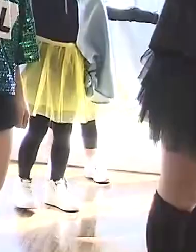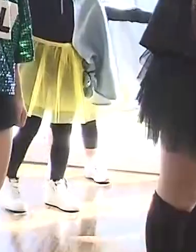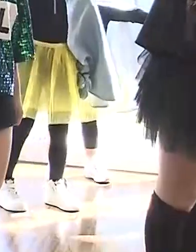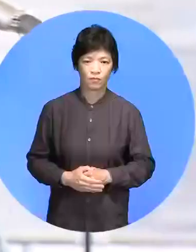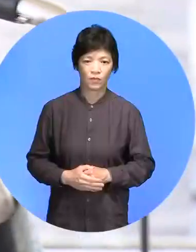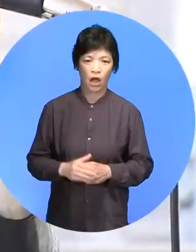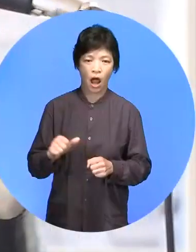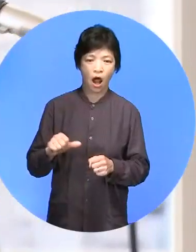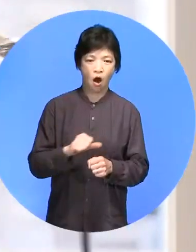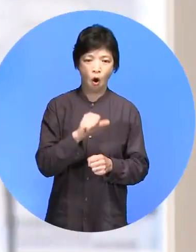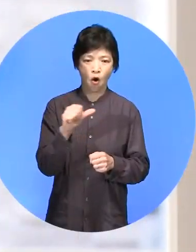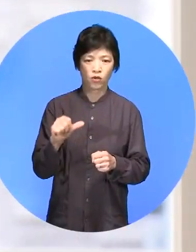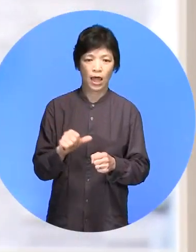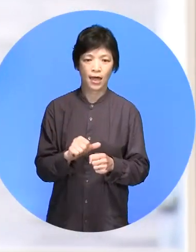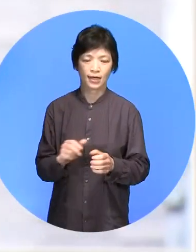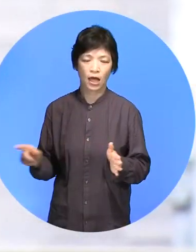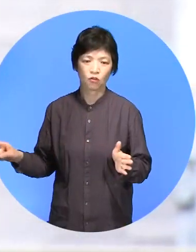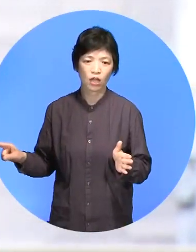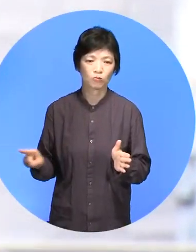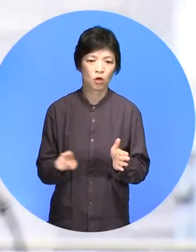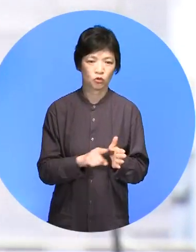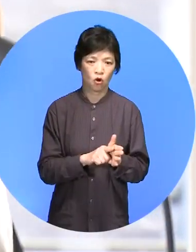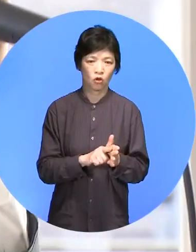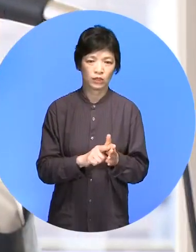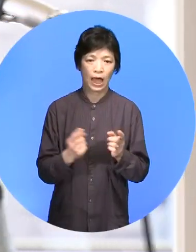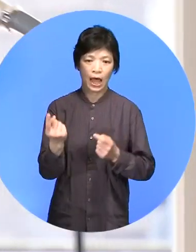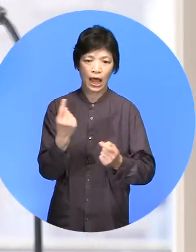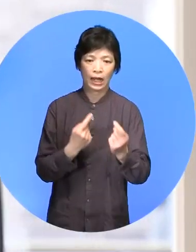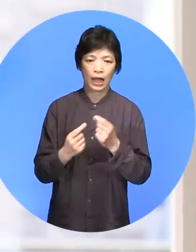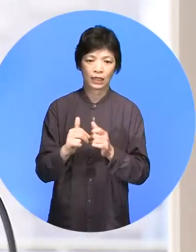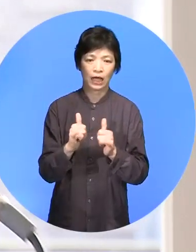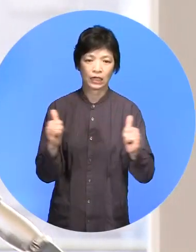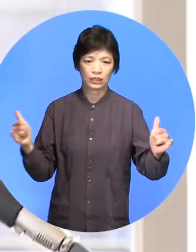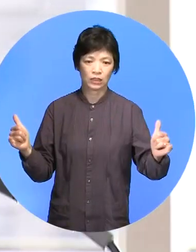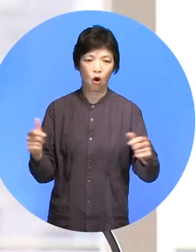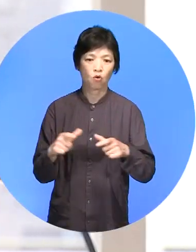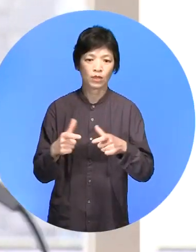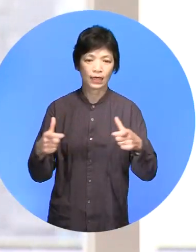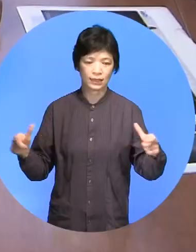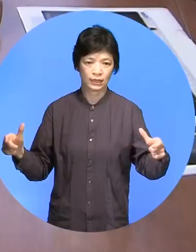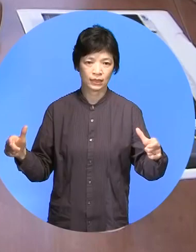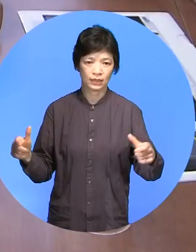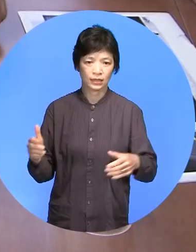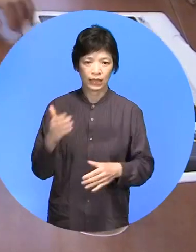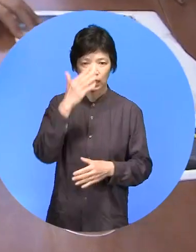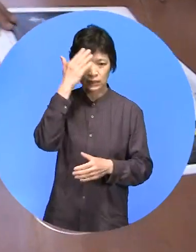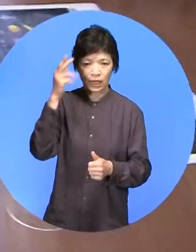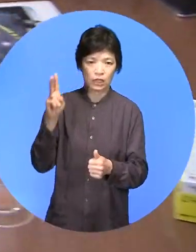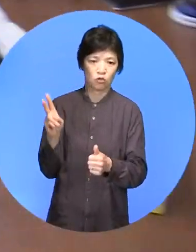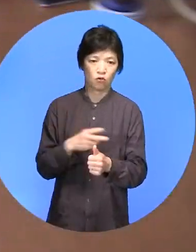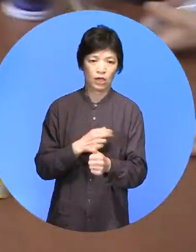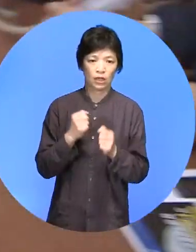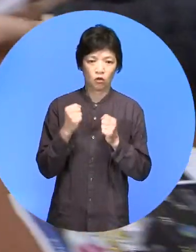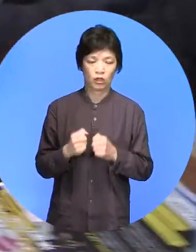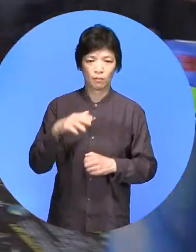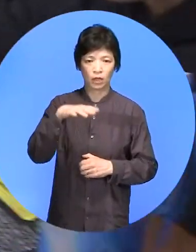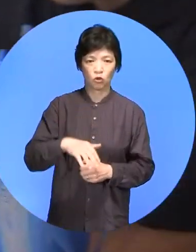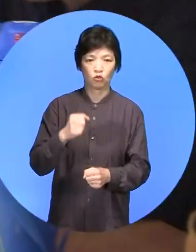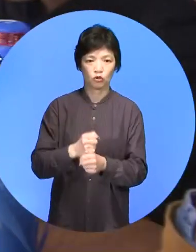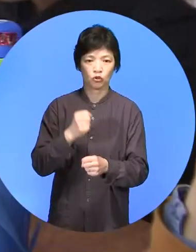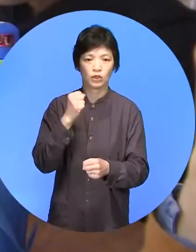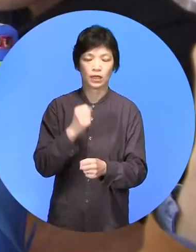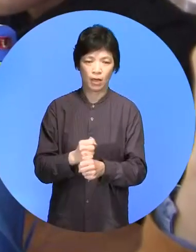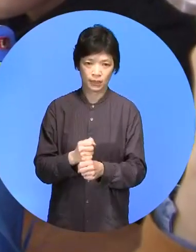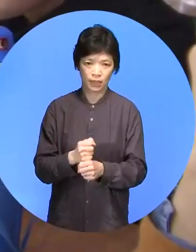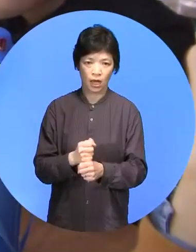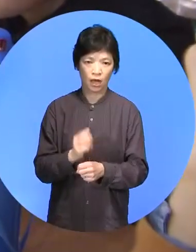5年間の歩みを通して来館者を増やし、青少年の居場所を作ってきたユイピア。これからどのような